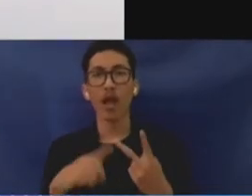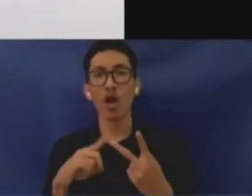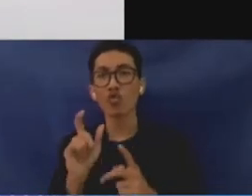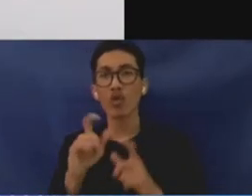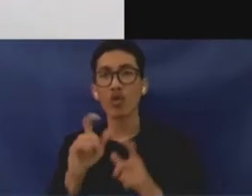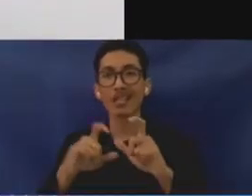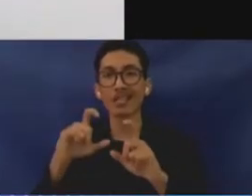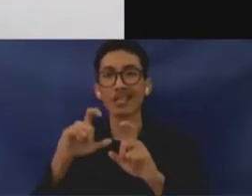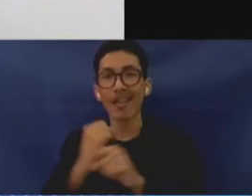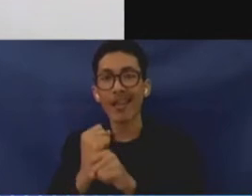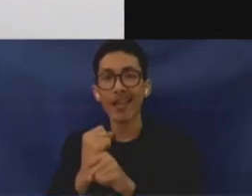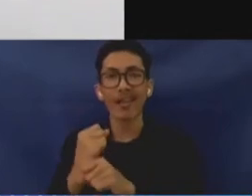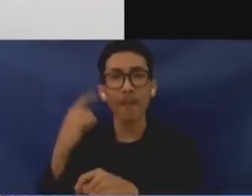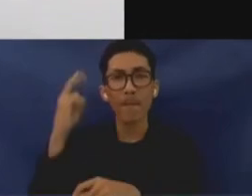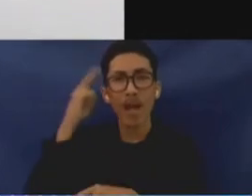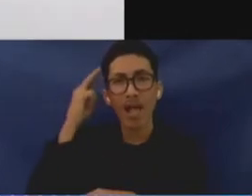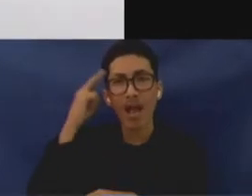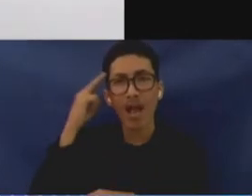gitu ya,